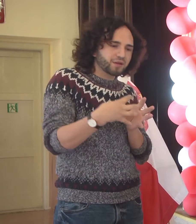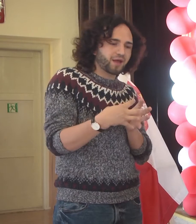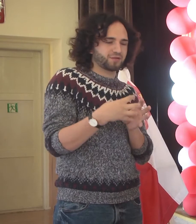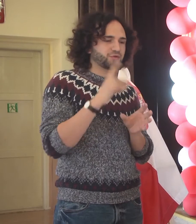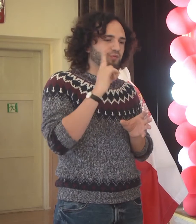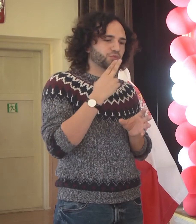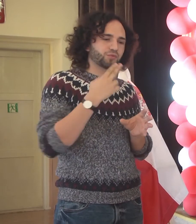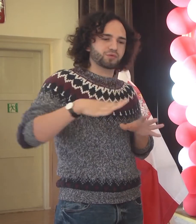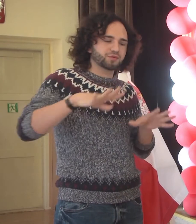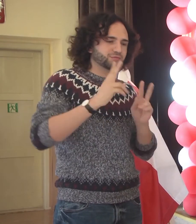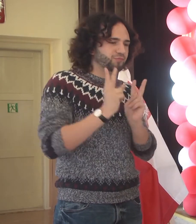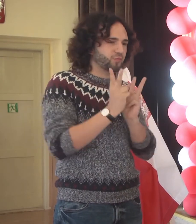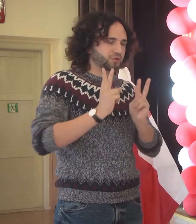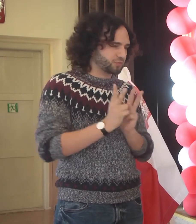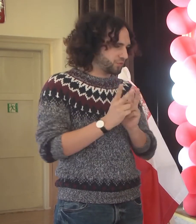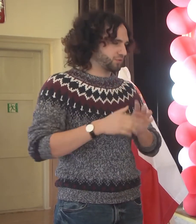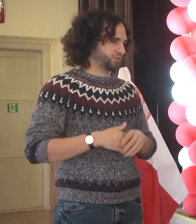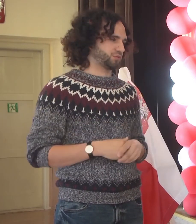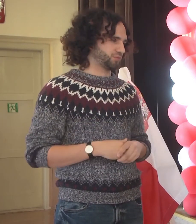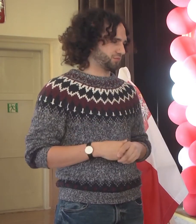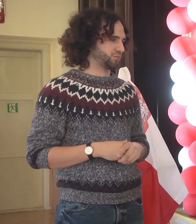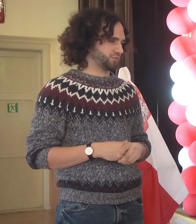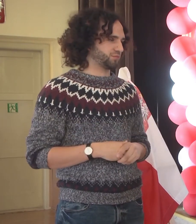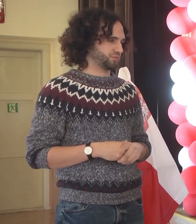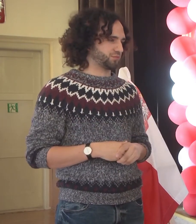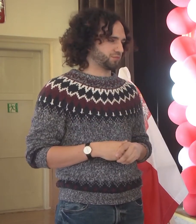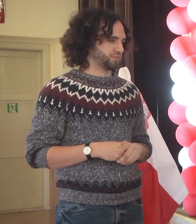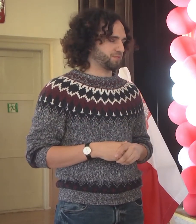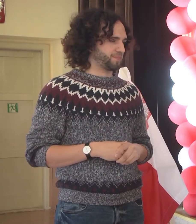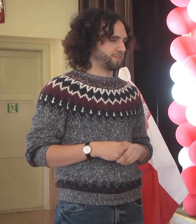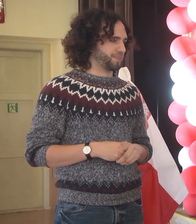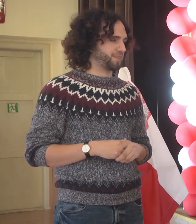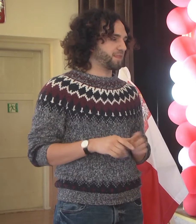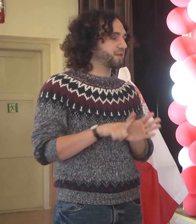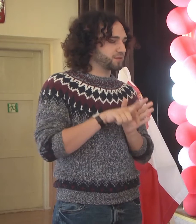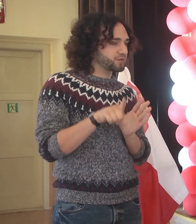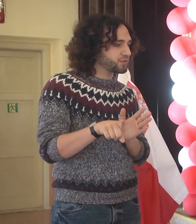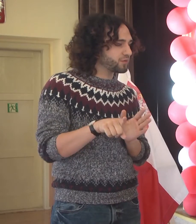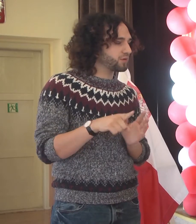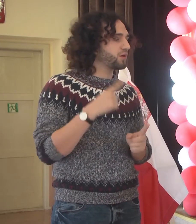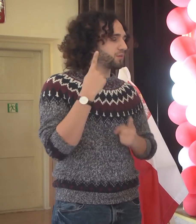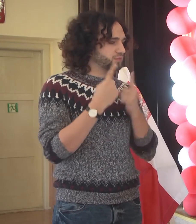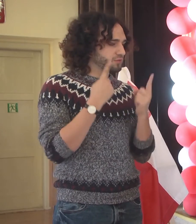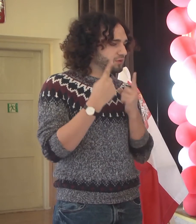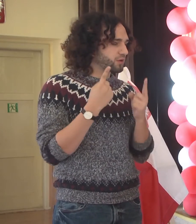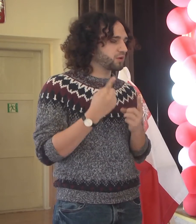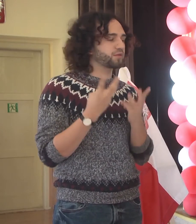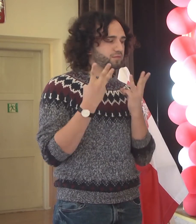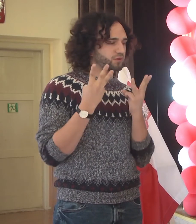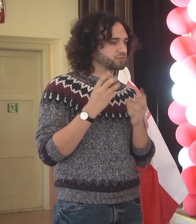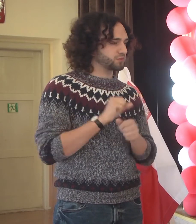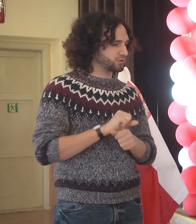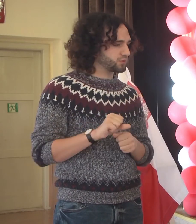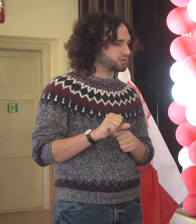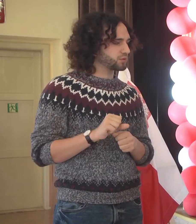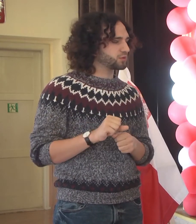w takim świecie nie może zabraknąć tych osób razem z nami Dlatego myślę że też ważnym jest